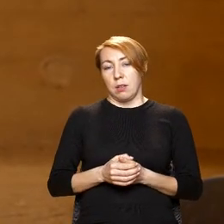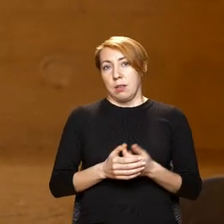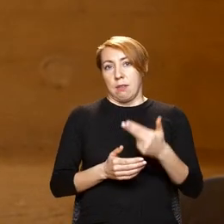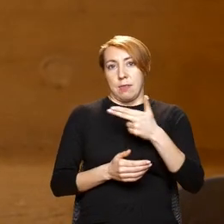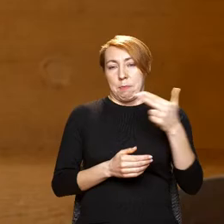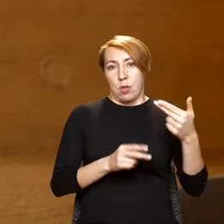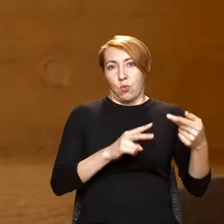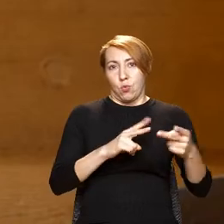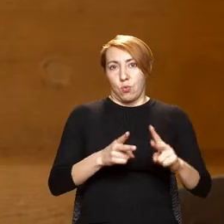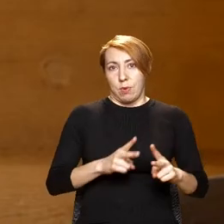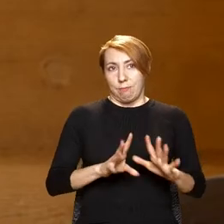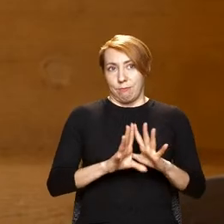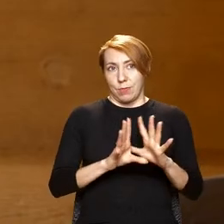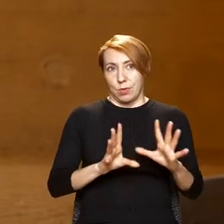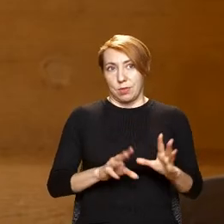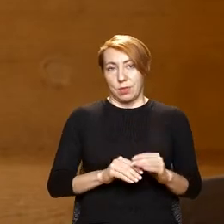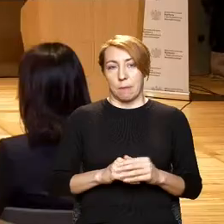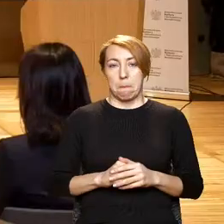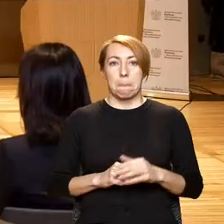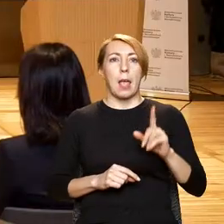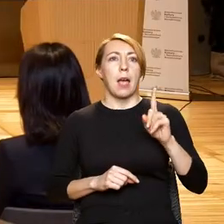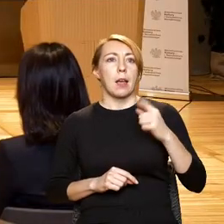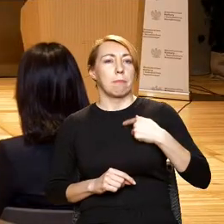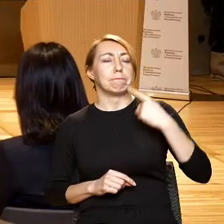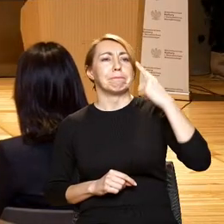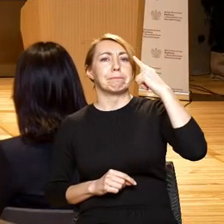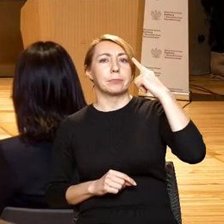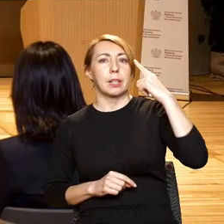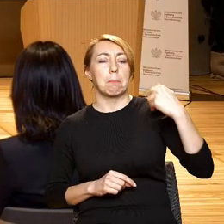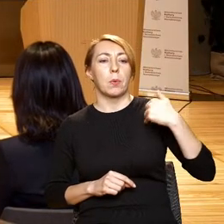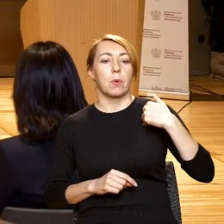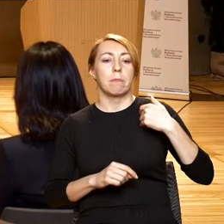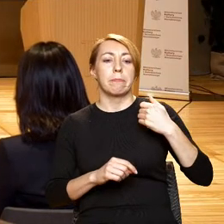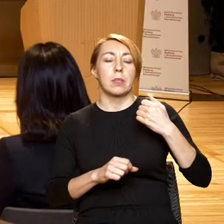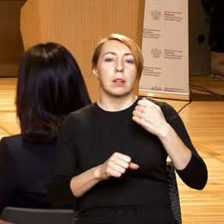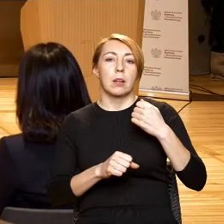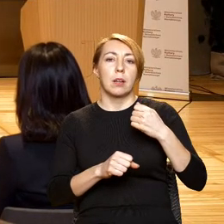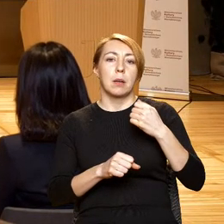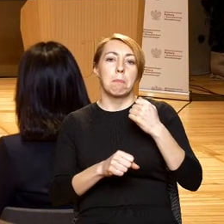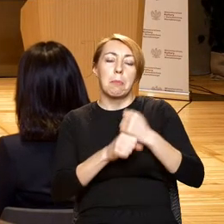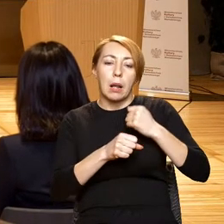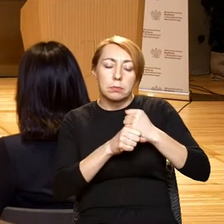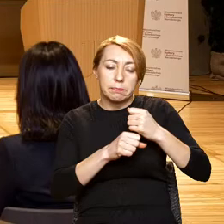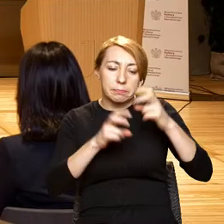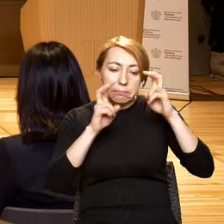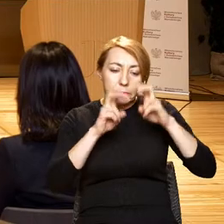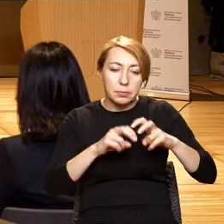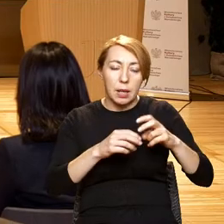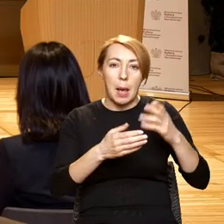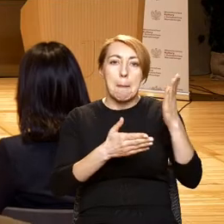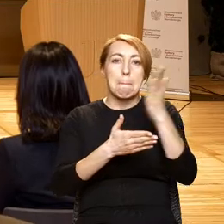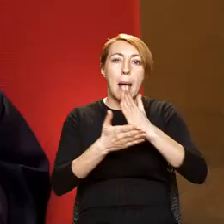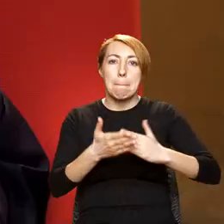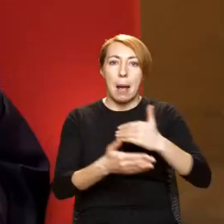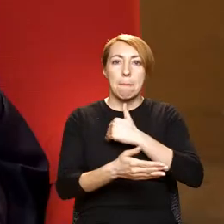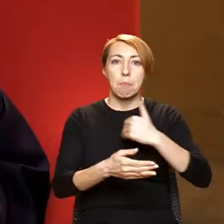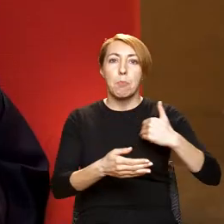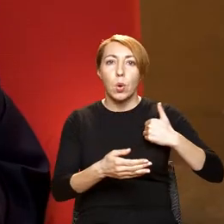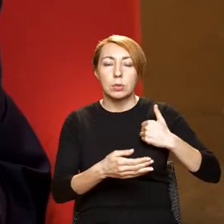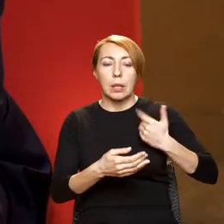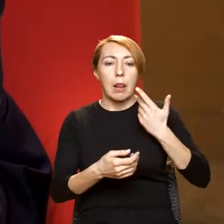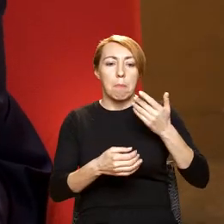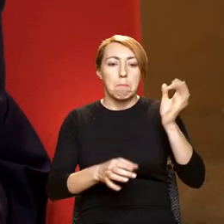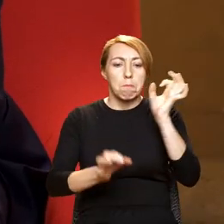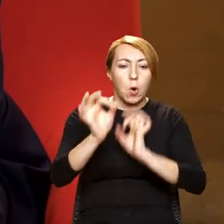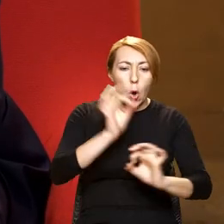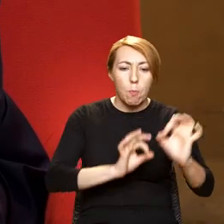tłumaczeniach. Ja przypominam sobie, że kiedy pracowaliśmy nad polskimi mapami, ile korekt musieliśmy zrobić, żeby dojść w końcu do